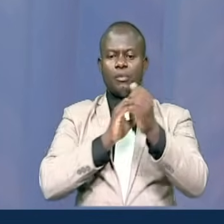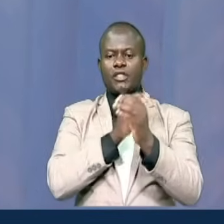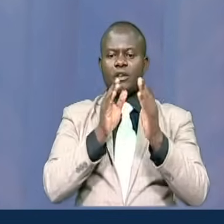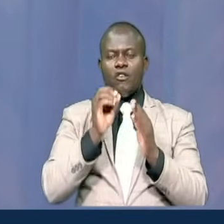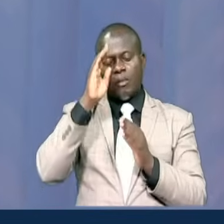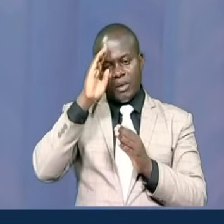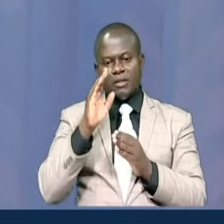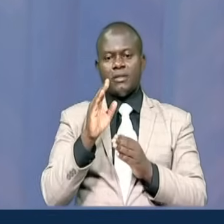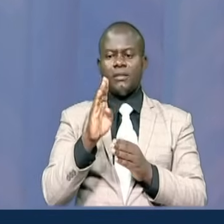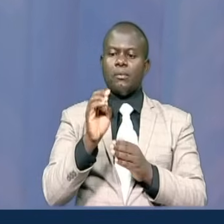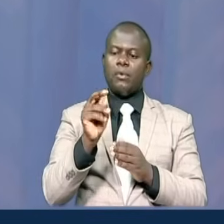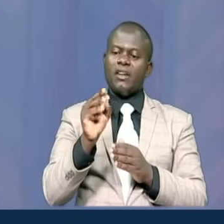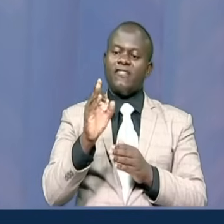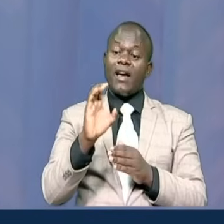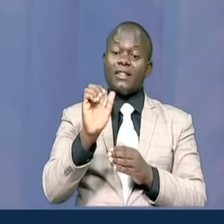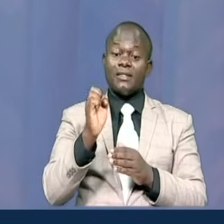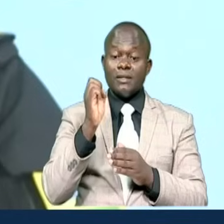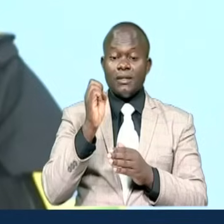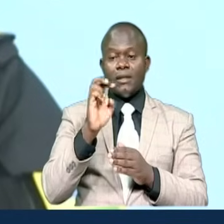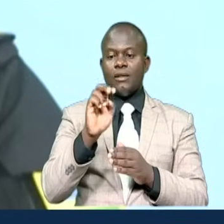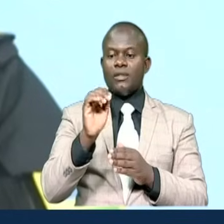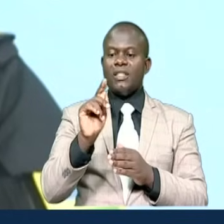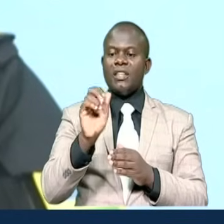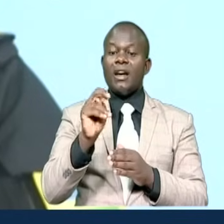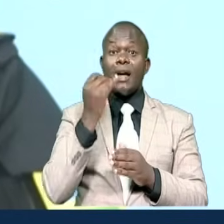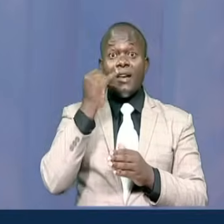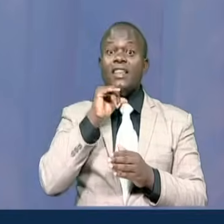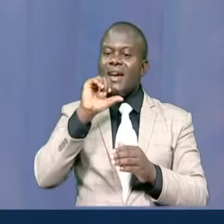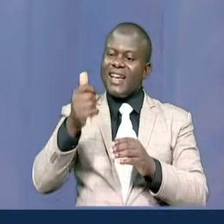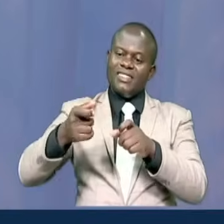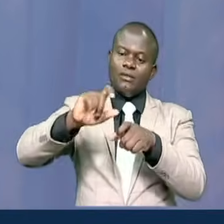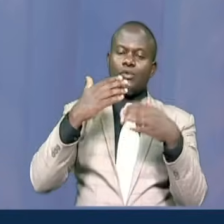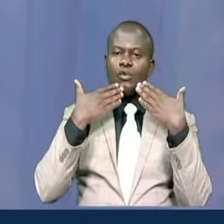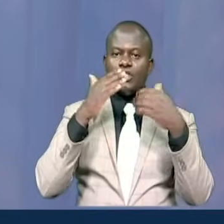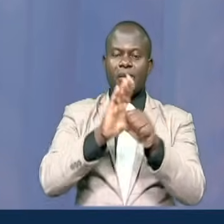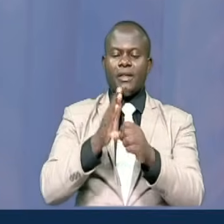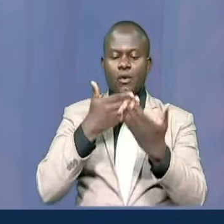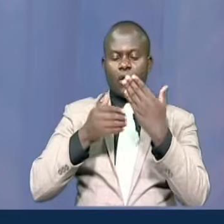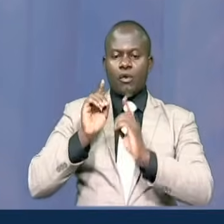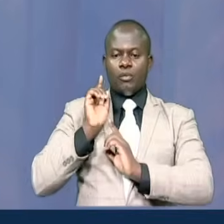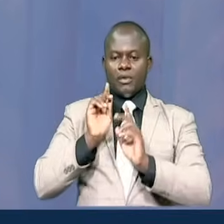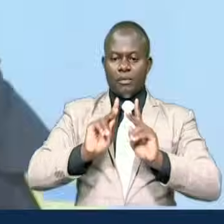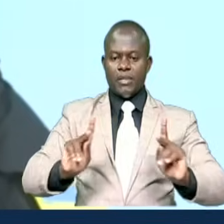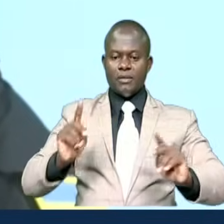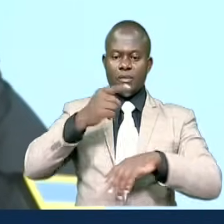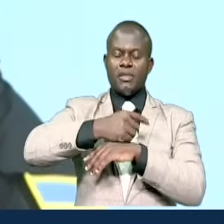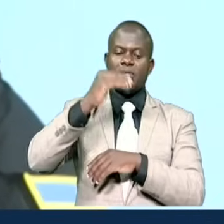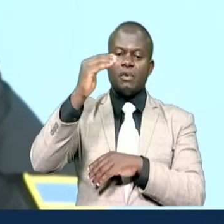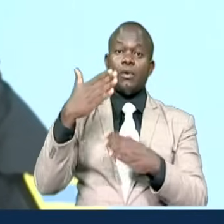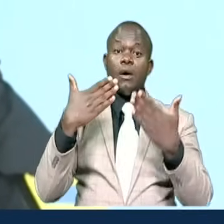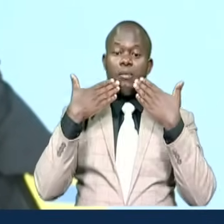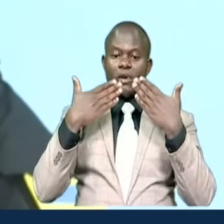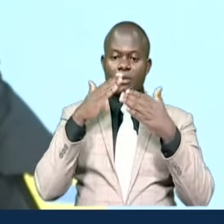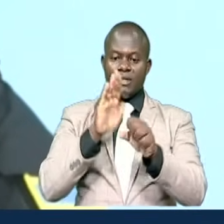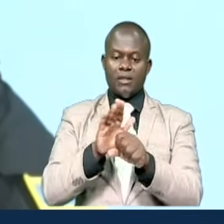Rutikanga umuvugizi wa Police y'u Rwanda niba nta kindi wakongeraho turagushimiye cyane kuduha umwanya kuganira ku mutekano mu bihe by'iminsi mikuru Murakoze cyane